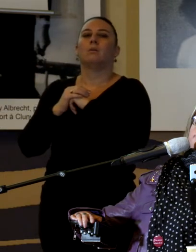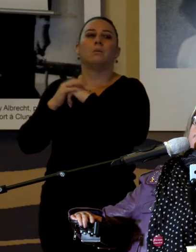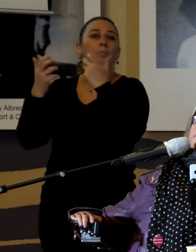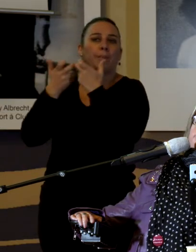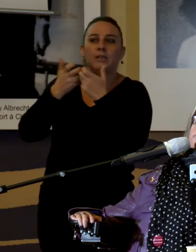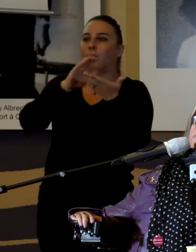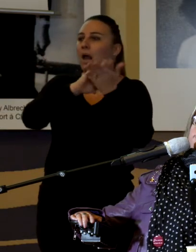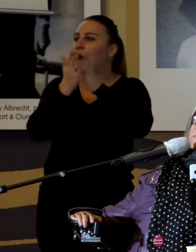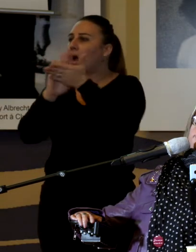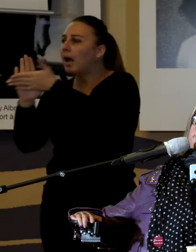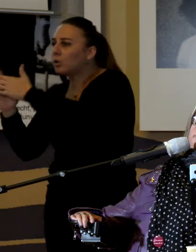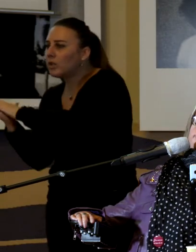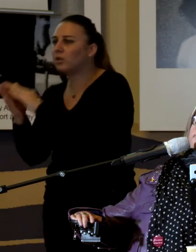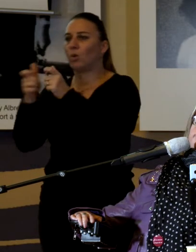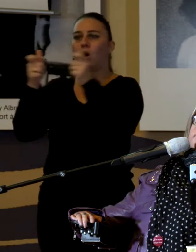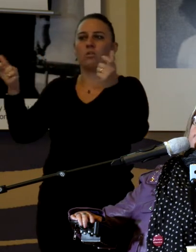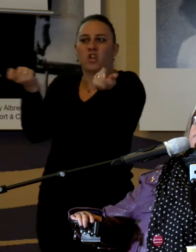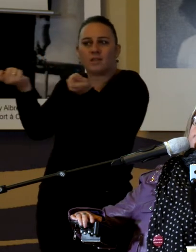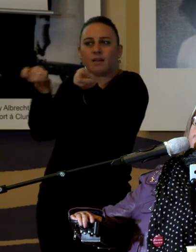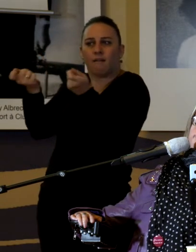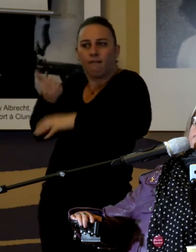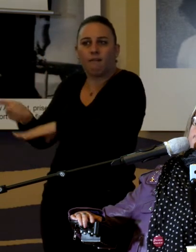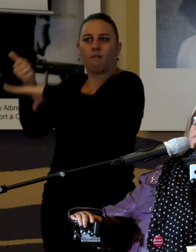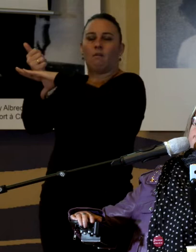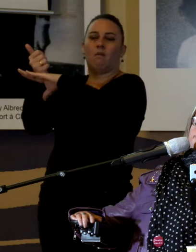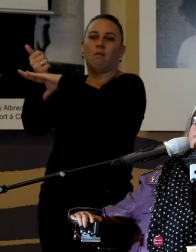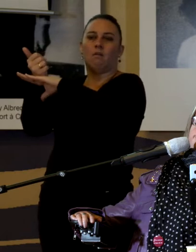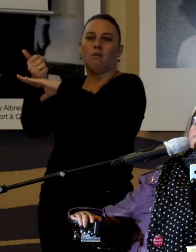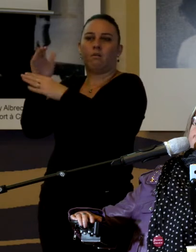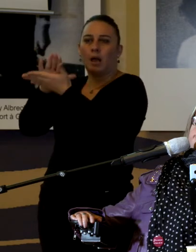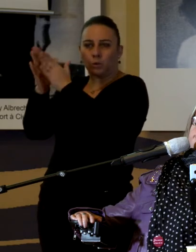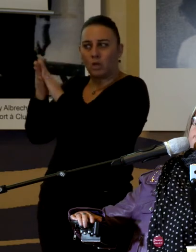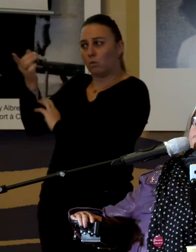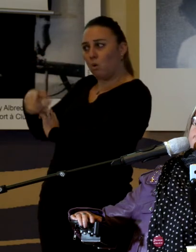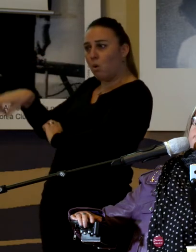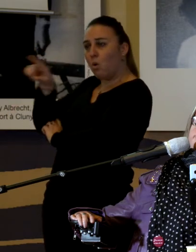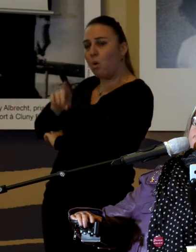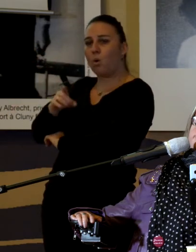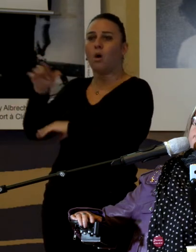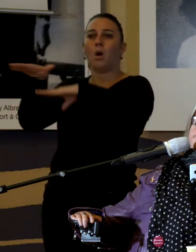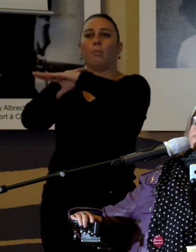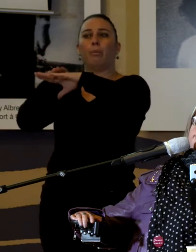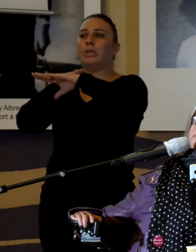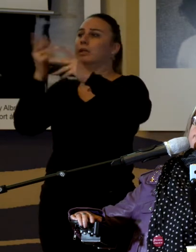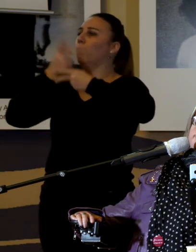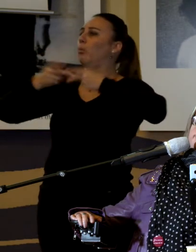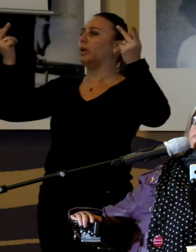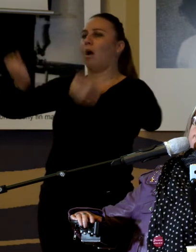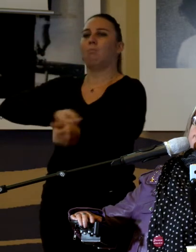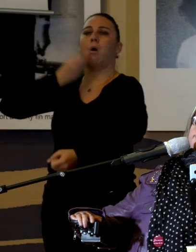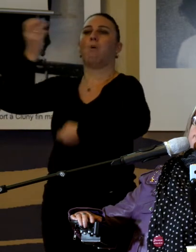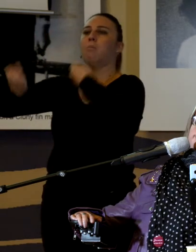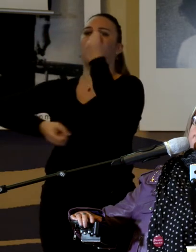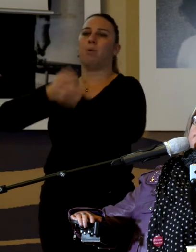des associations gestionnaires d'établissements qui ont le monopole des discours publics sur le handicap,